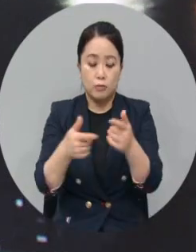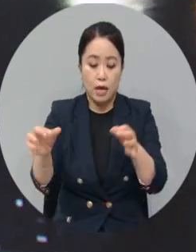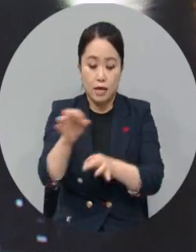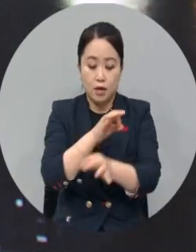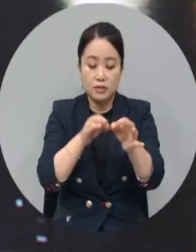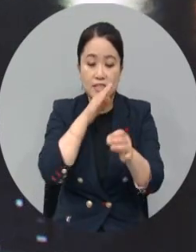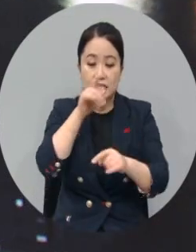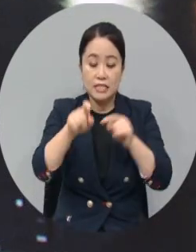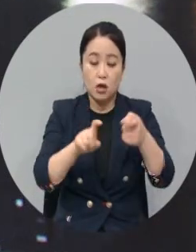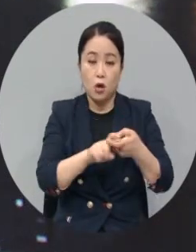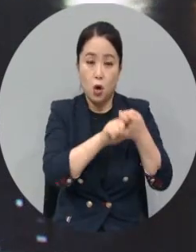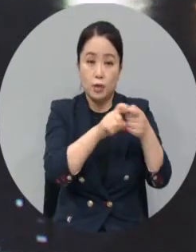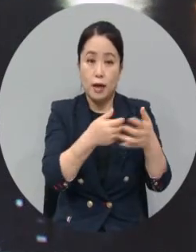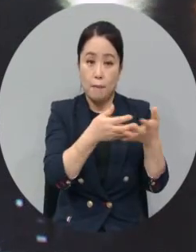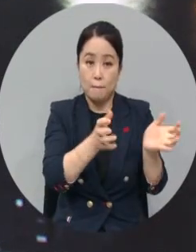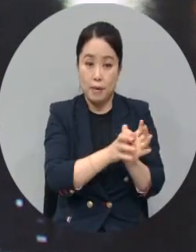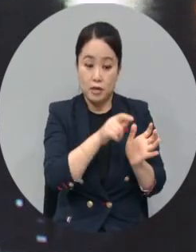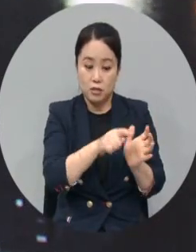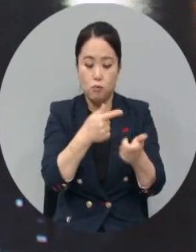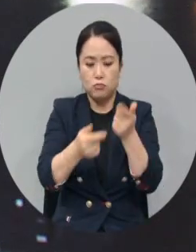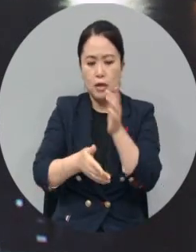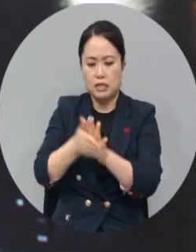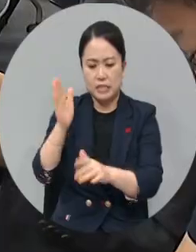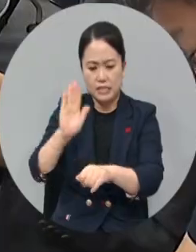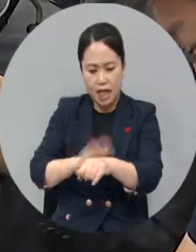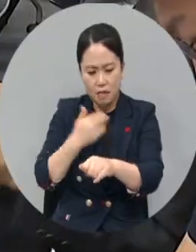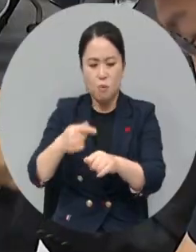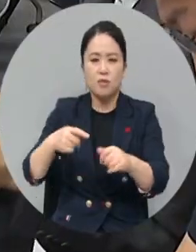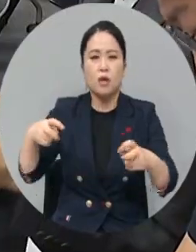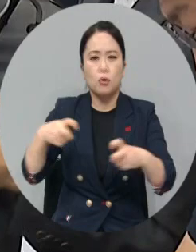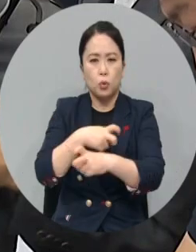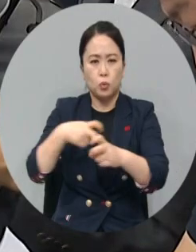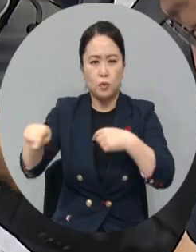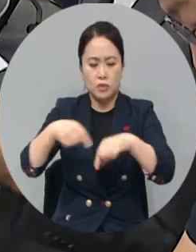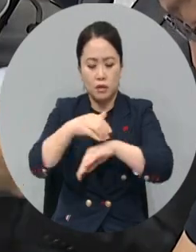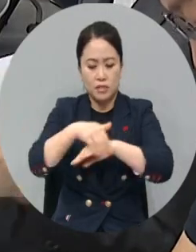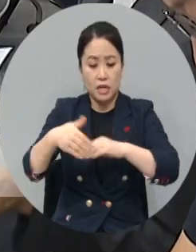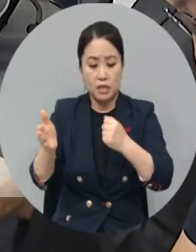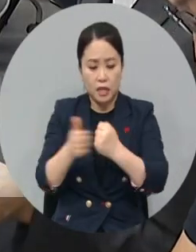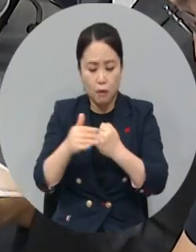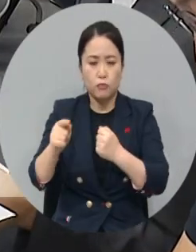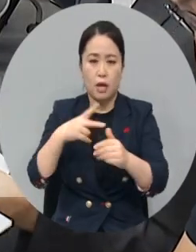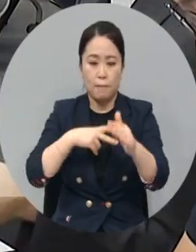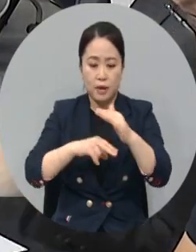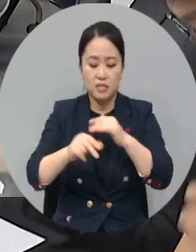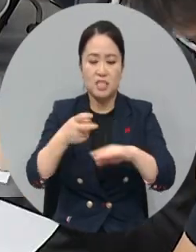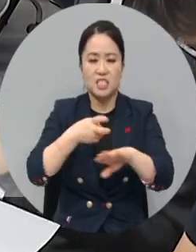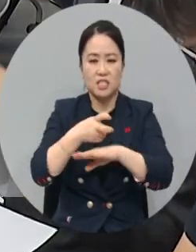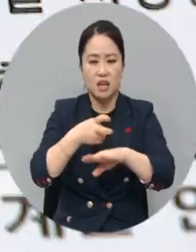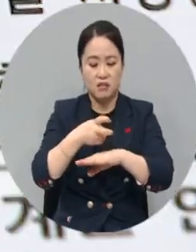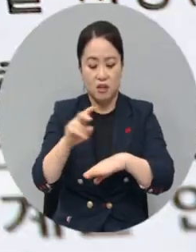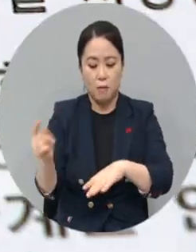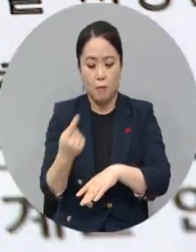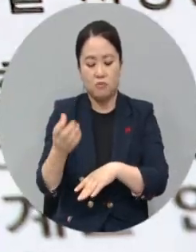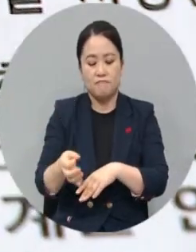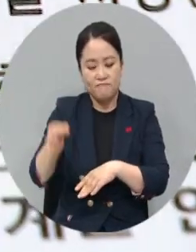부산 경찰련이 부산시의 잘못된 교통정책이 급격한 대중교통 요금 인상을 야기했다고